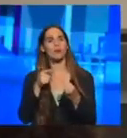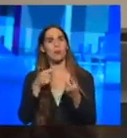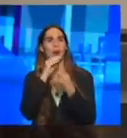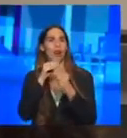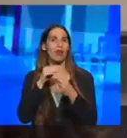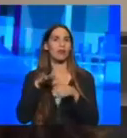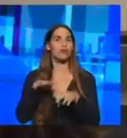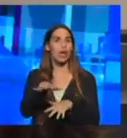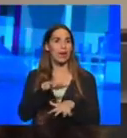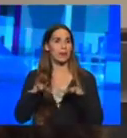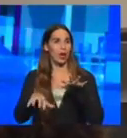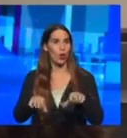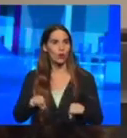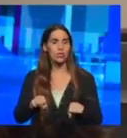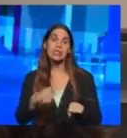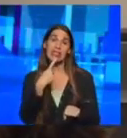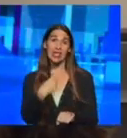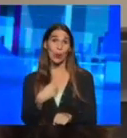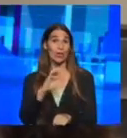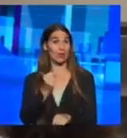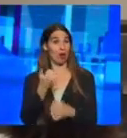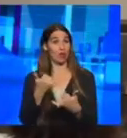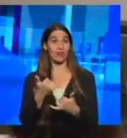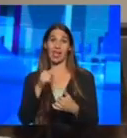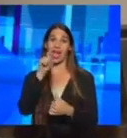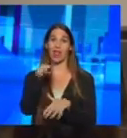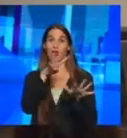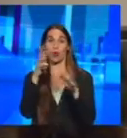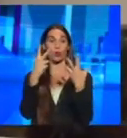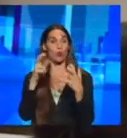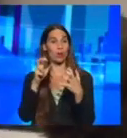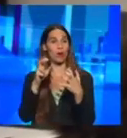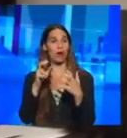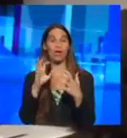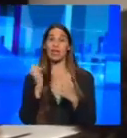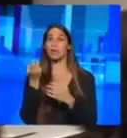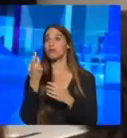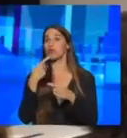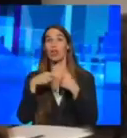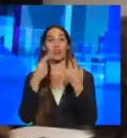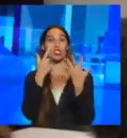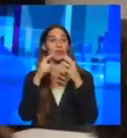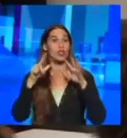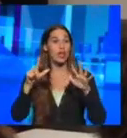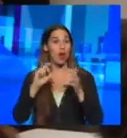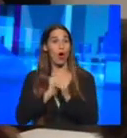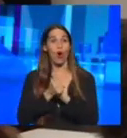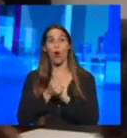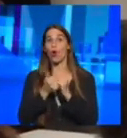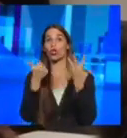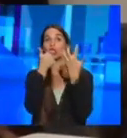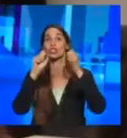well... It would have been a nice argument if the year was 1980, if the year was 1977, if the year was